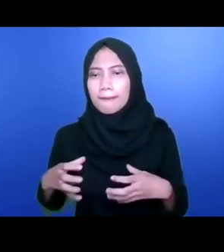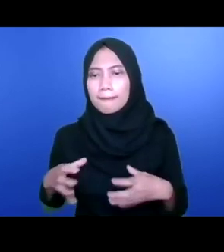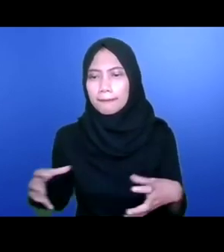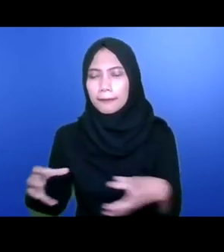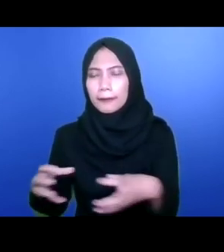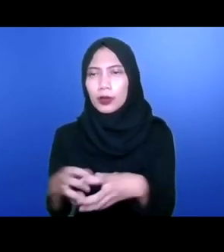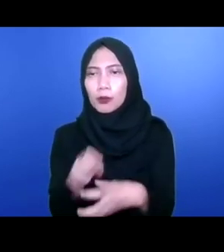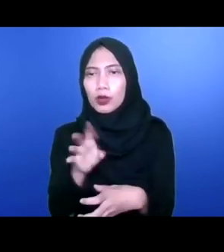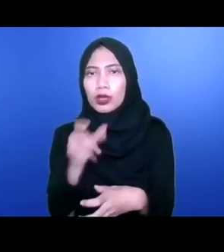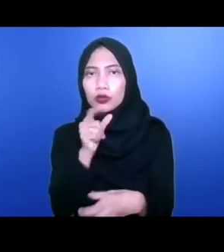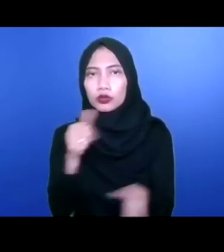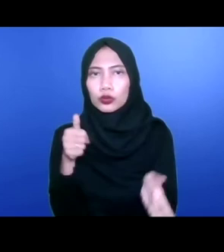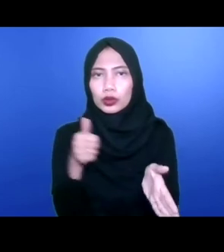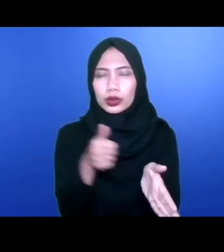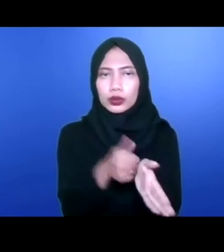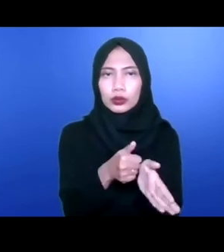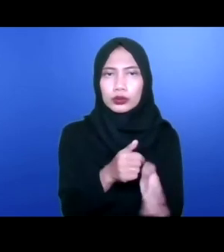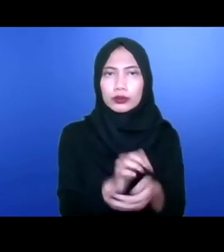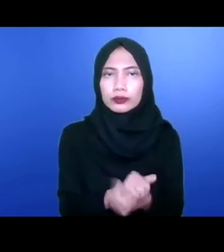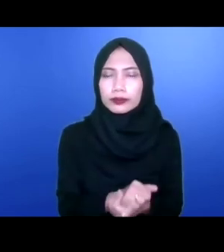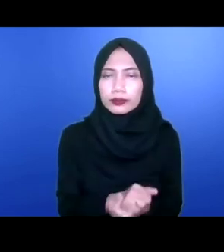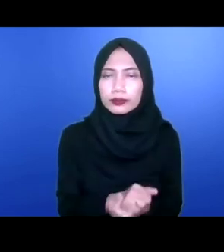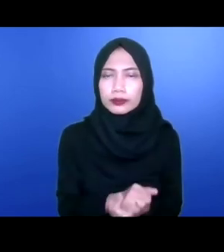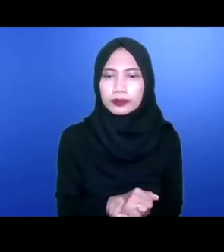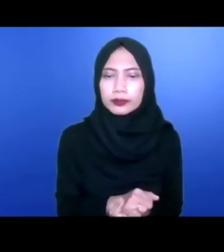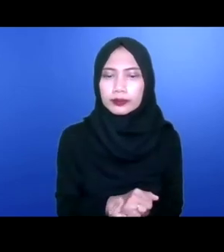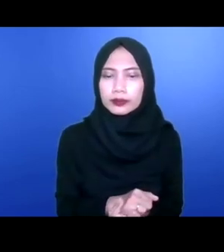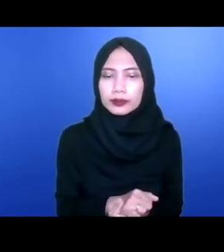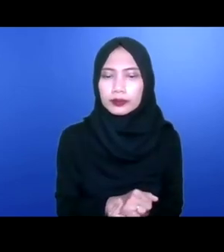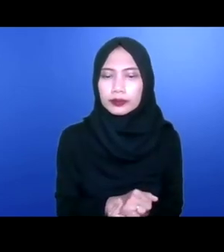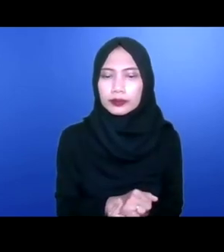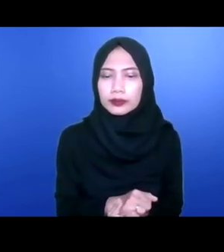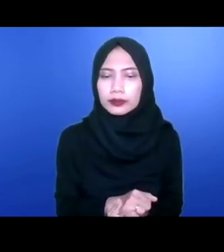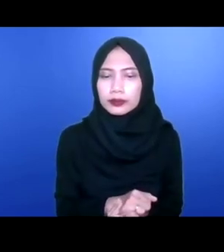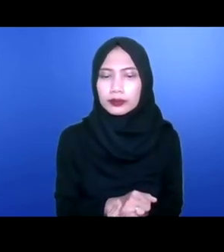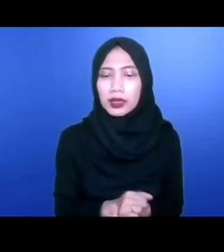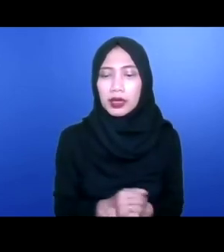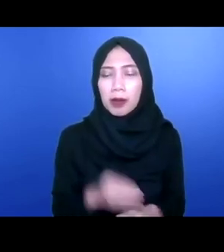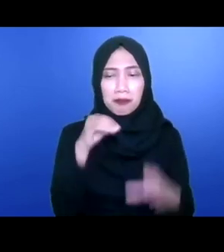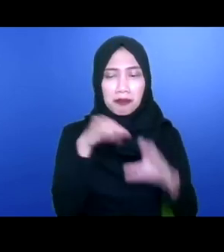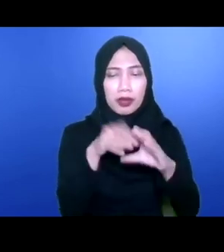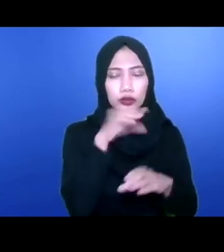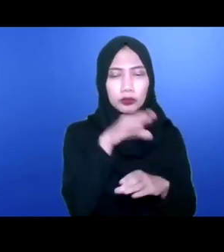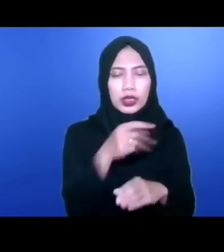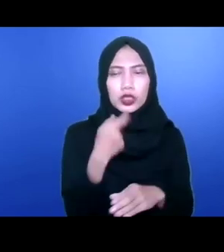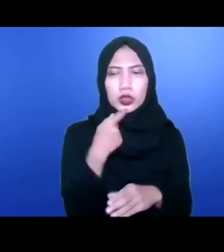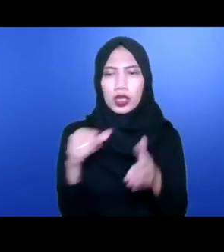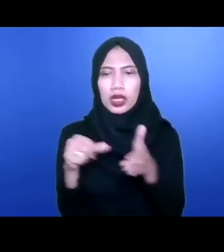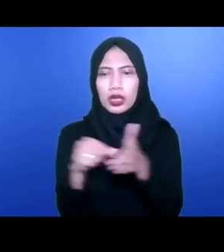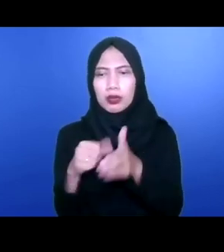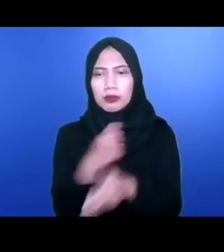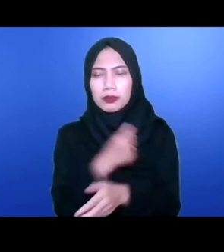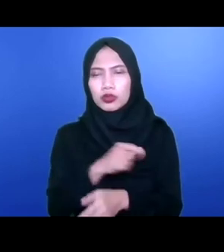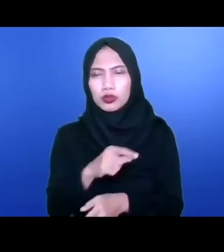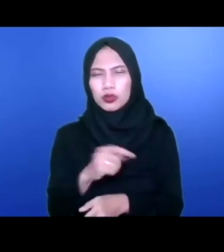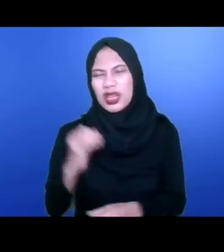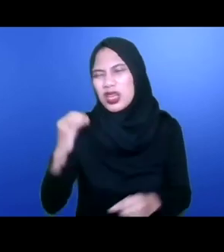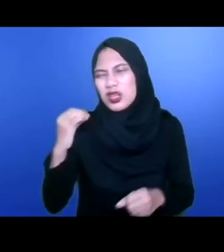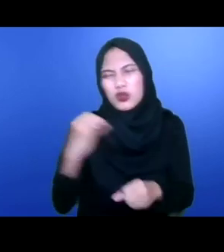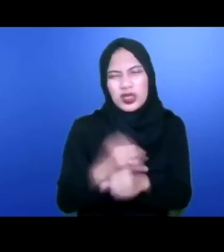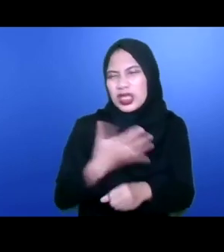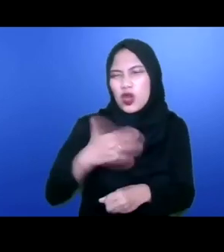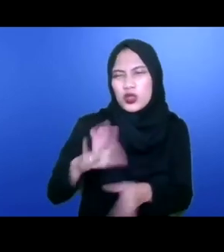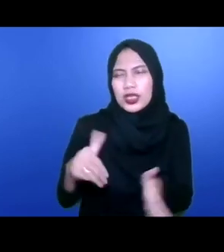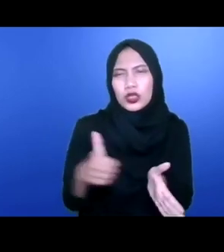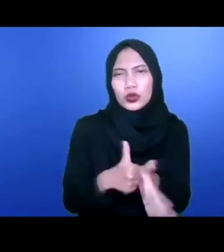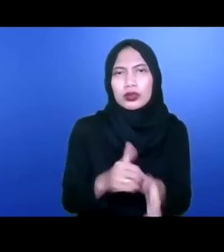Banyak kan bank mengatakan, saya masuk ke Bansos itu bisnis rugi. Kita udah mundur satu langkah loh. Ya,